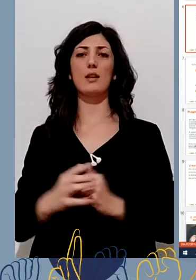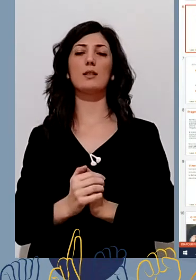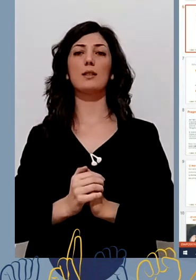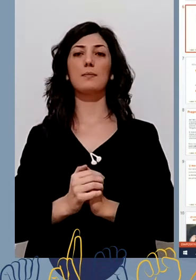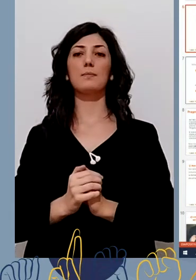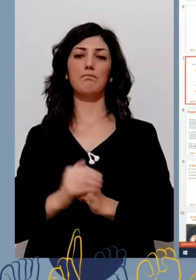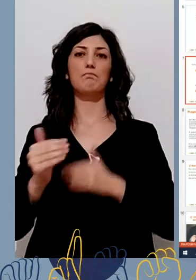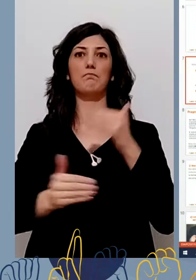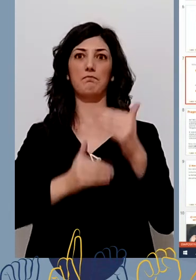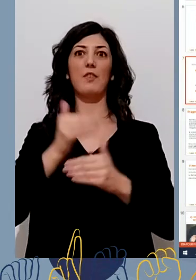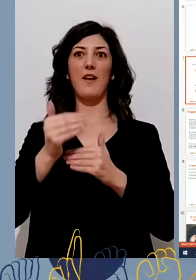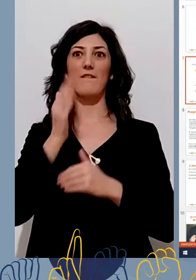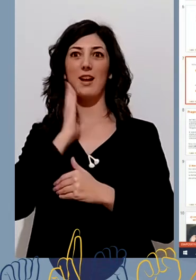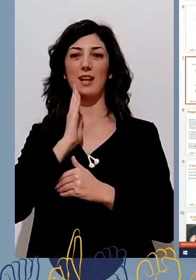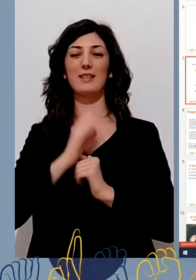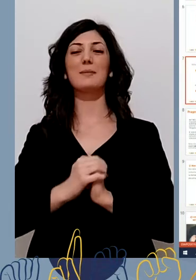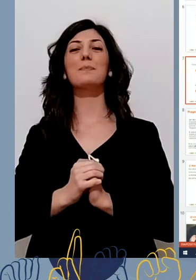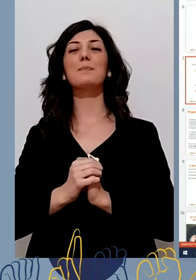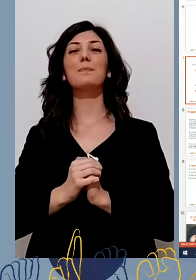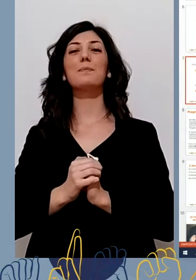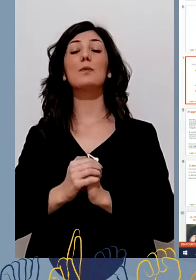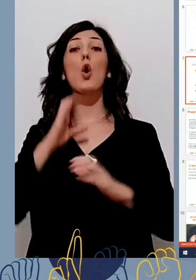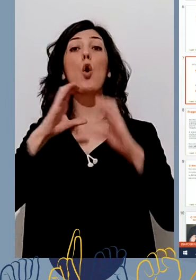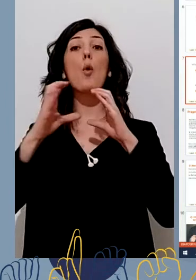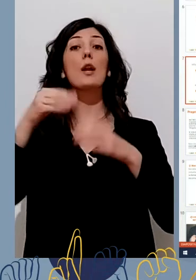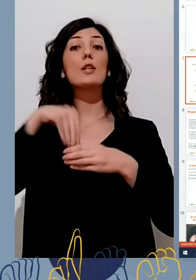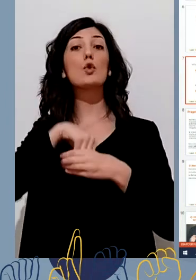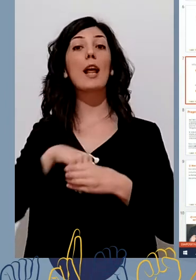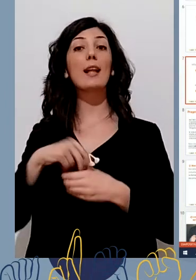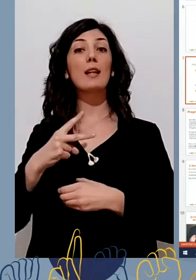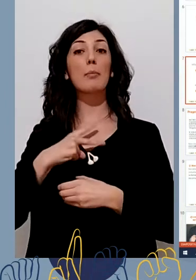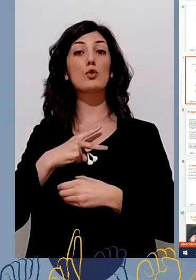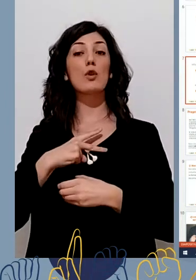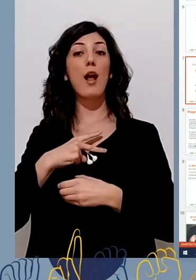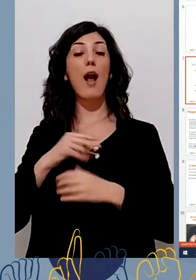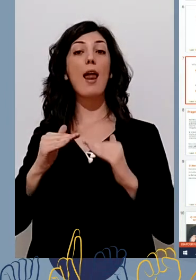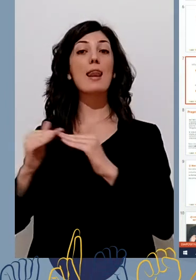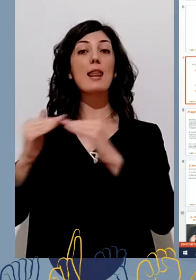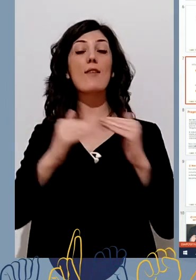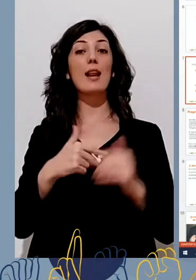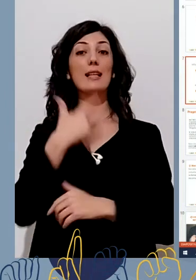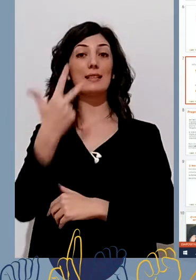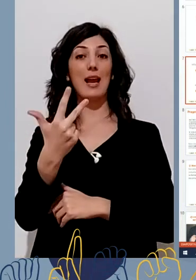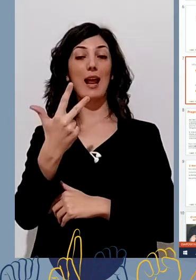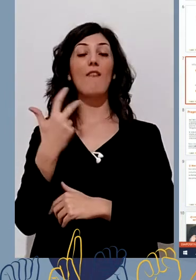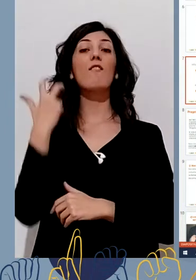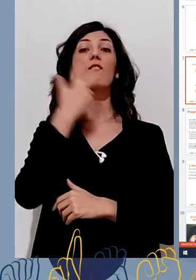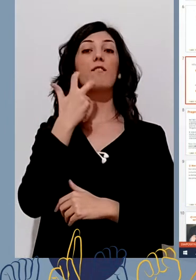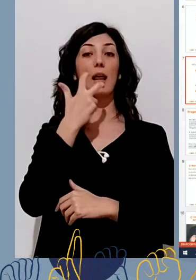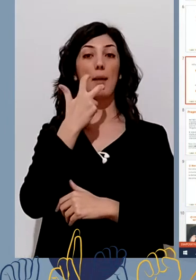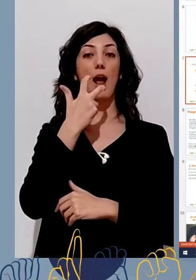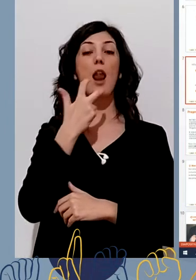avanti. La comunicazione interpersonale può avvenire su tre livelli, ovvero il livello verbale, il non verbale e la